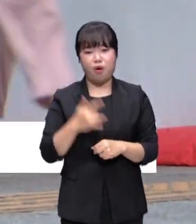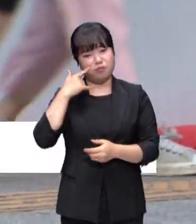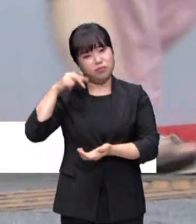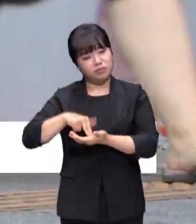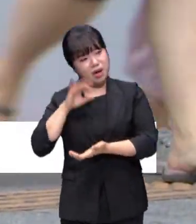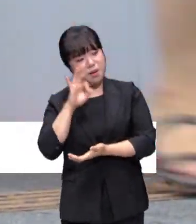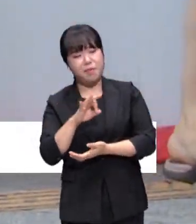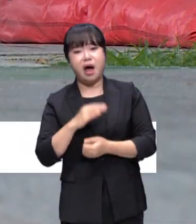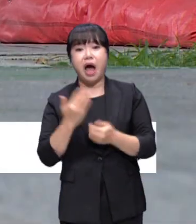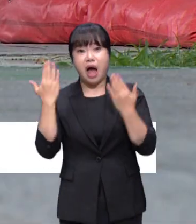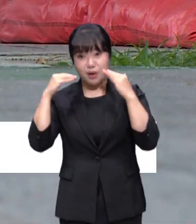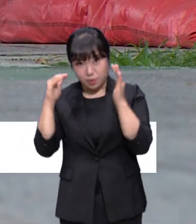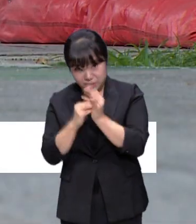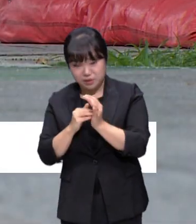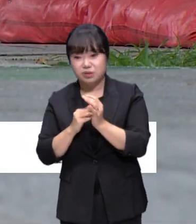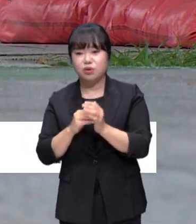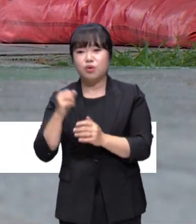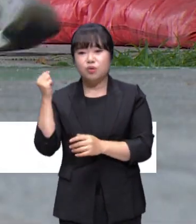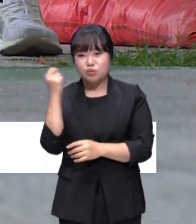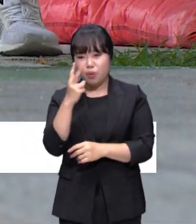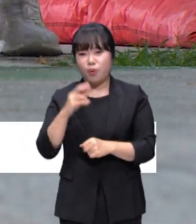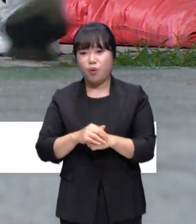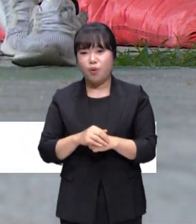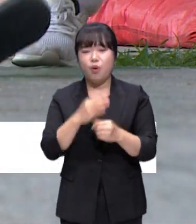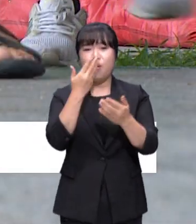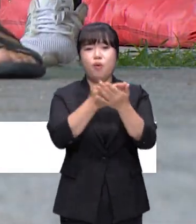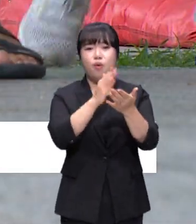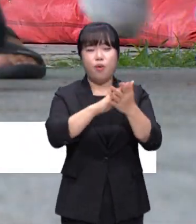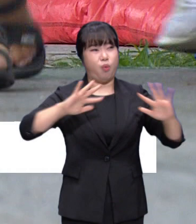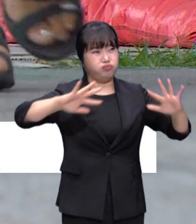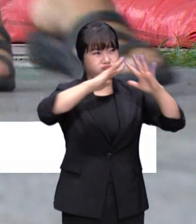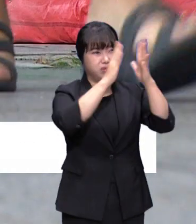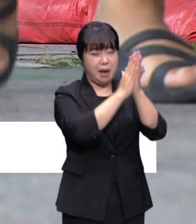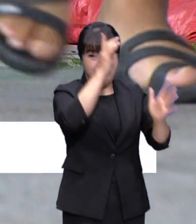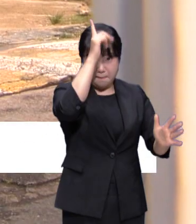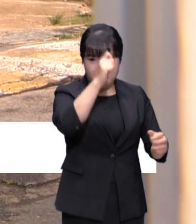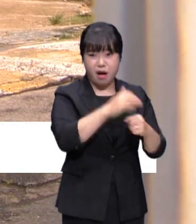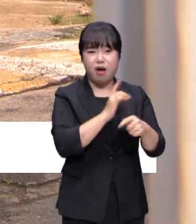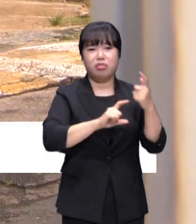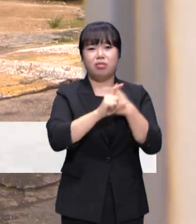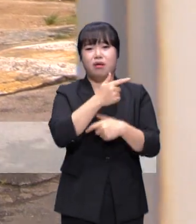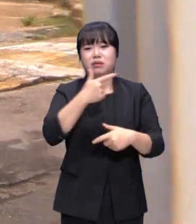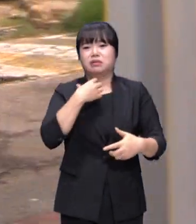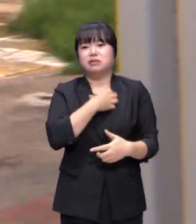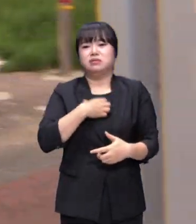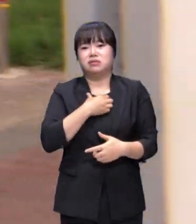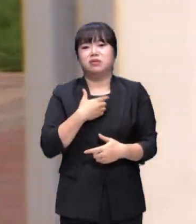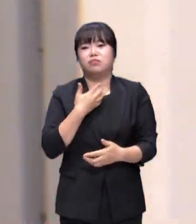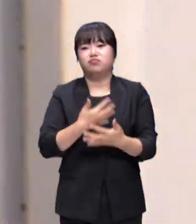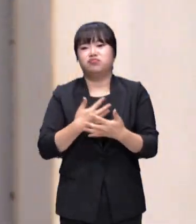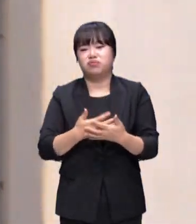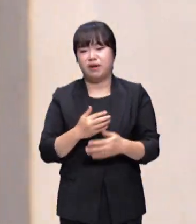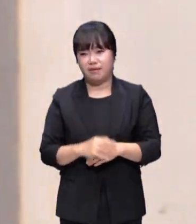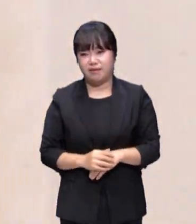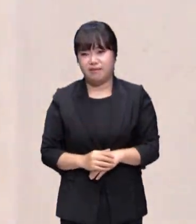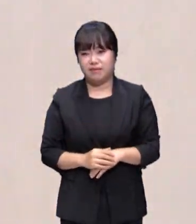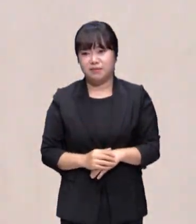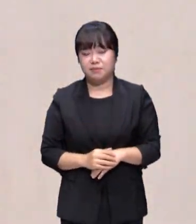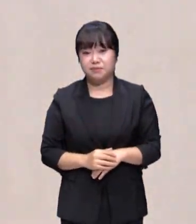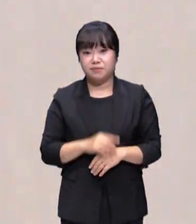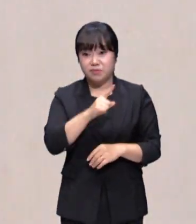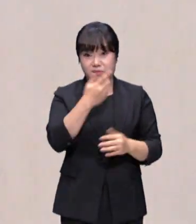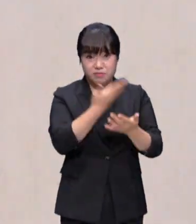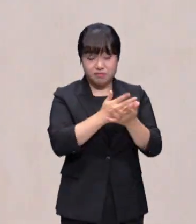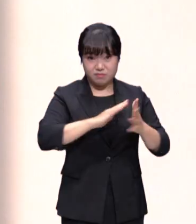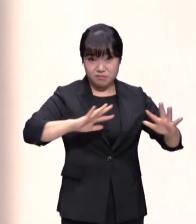학부모들은 하교 시간, 무엇보다 공사가 본격화하면 더 걱정이라고 입을 모읍니다. 어울림플라자